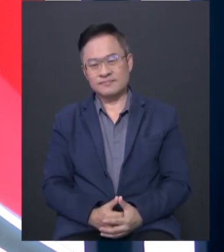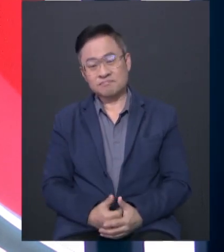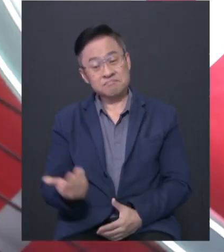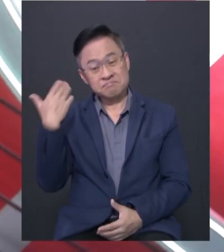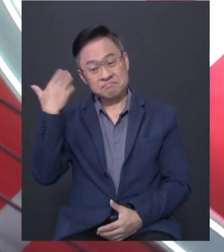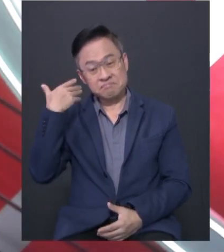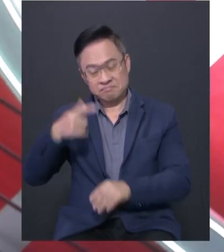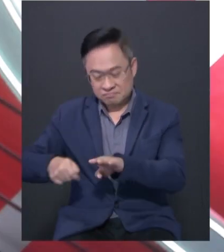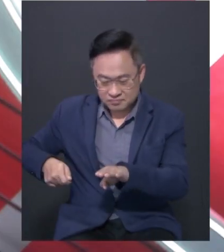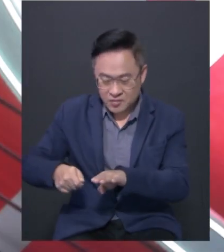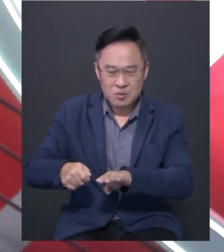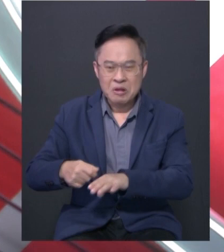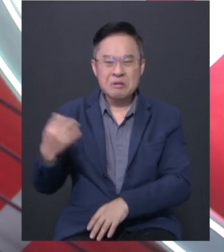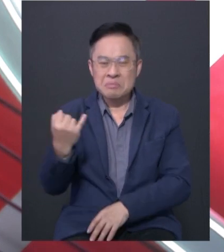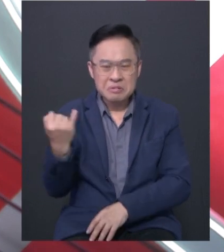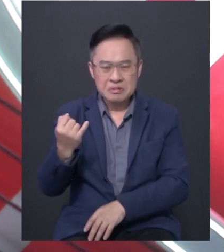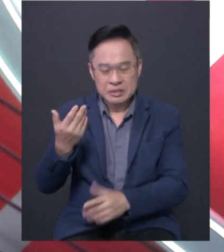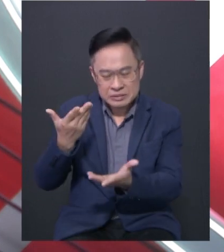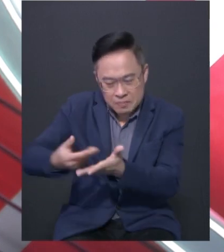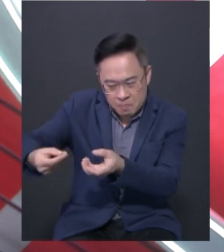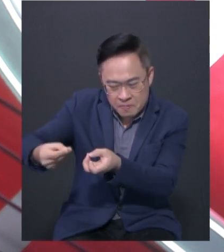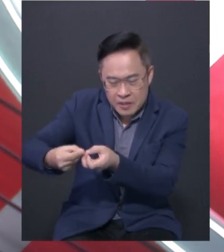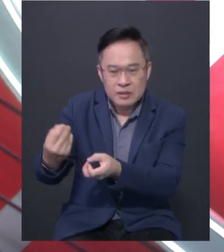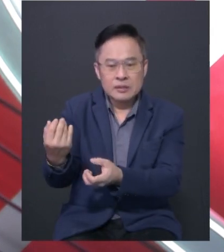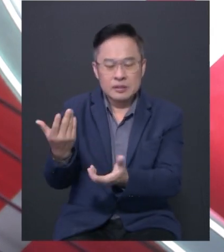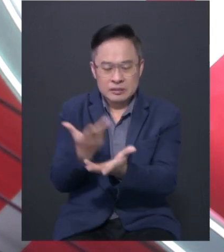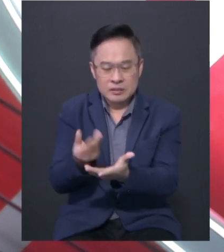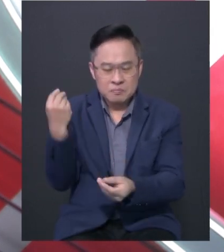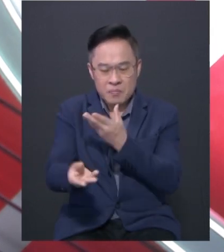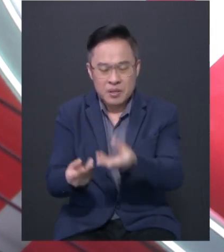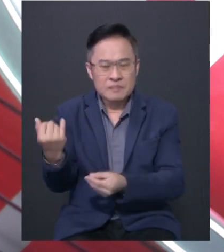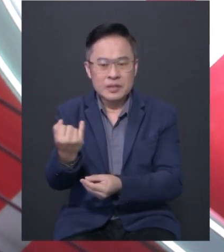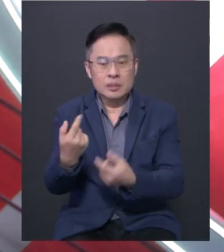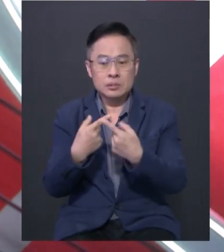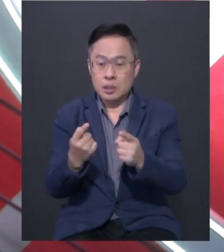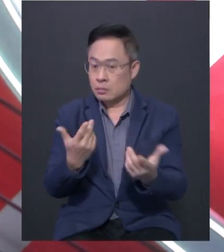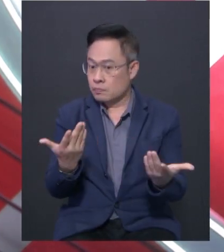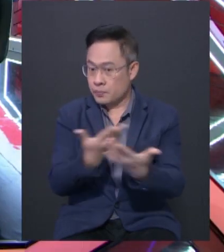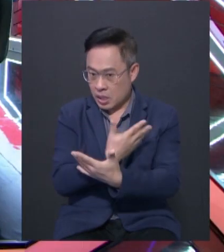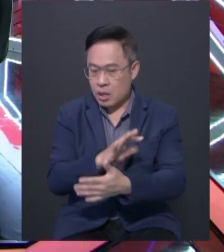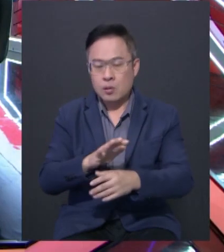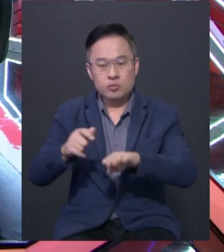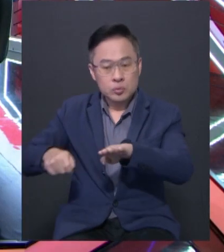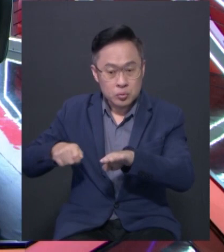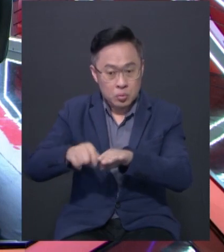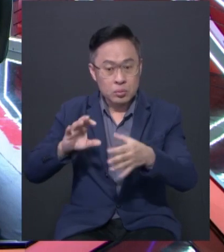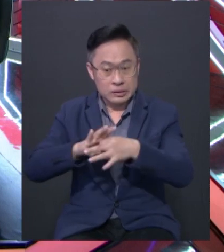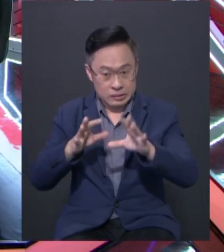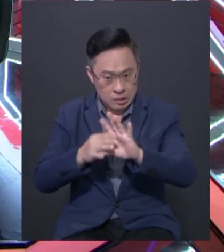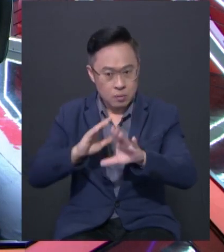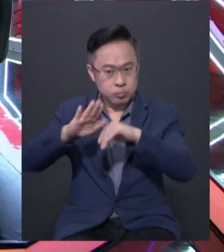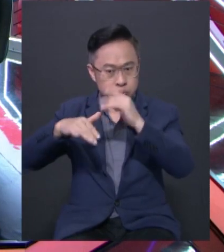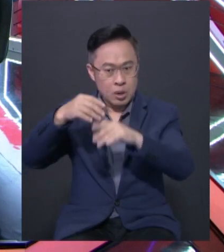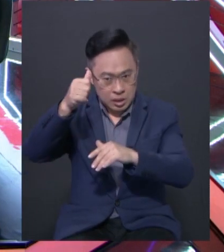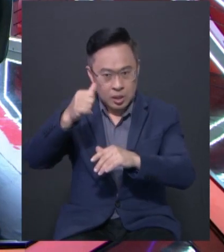จะมองว่าแบบเป็นเรื่องของอโคจรนะแต่ว่าตอนนี้ก็ทำให้หลายๆคนเห็นแล้วว่าสนุกเกอร์ไทยของเราเนี่ยไม่แพ้ใครเลย ลอง ไหม